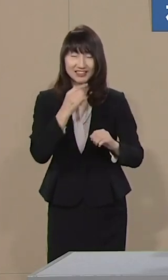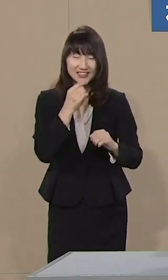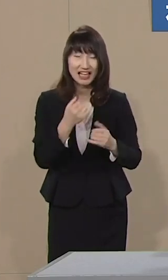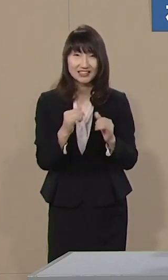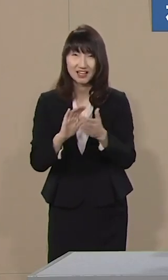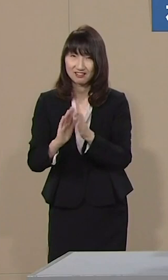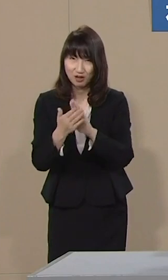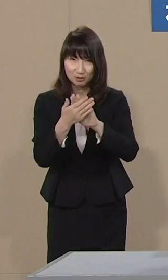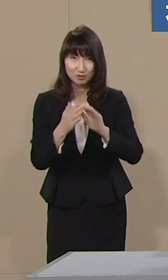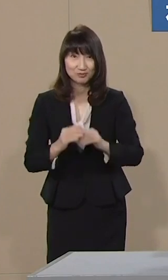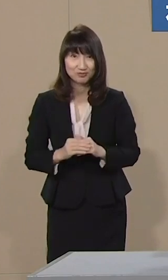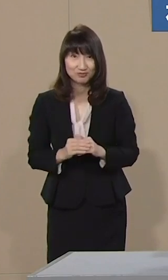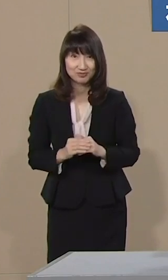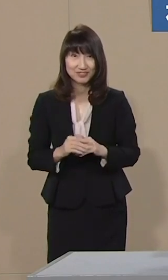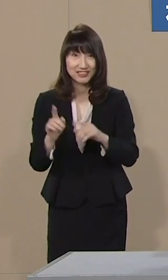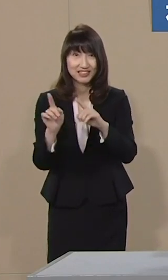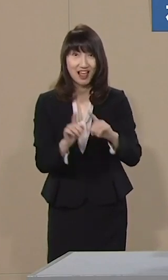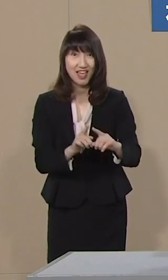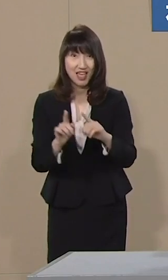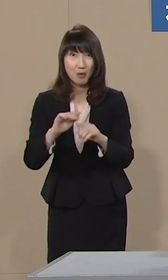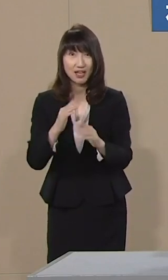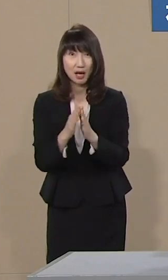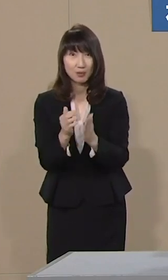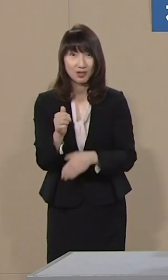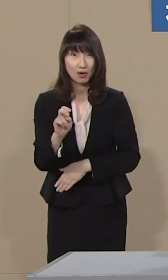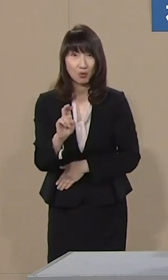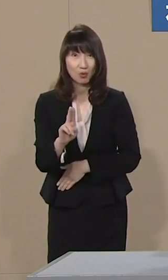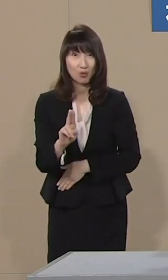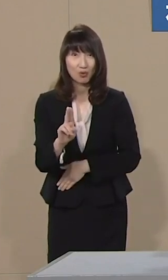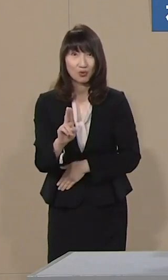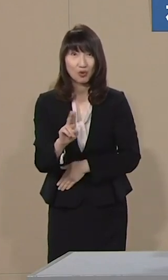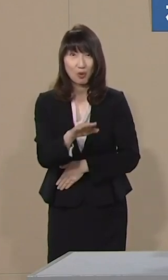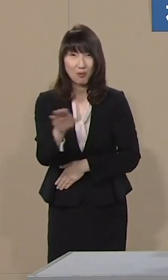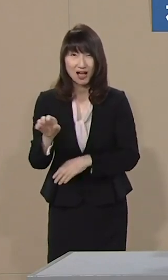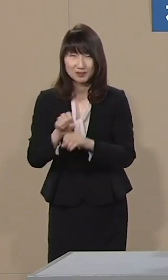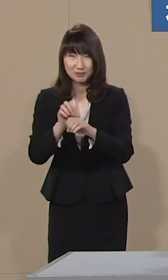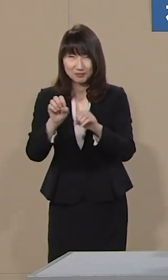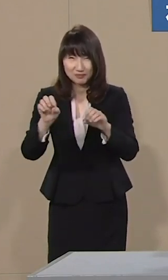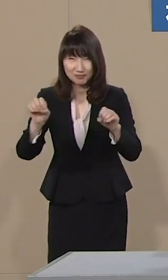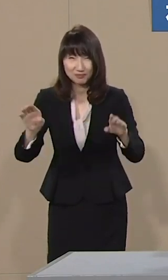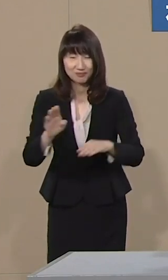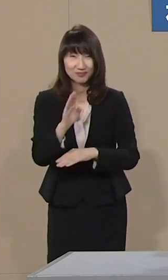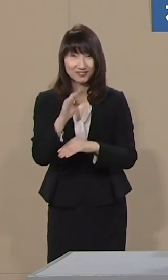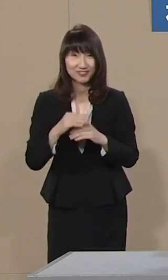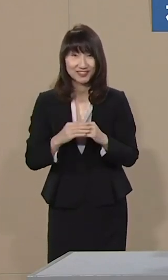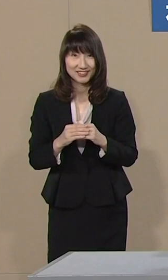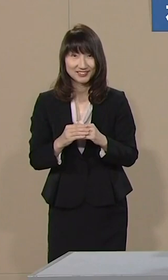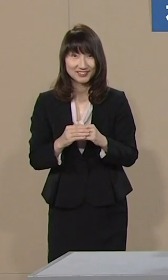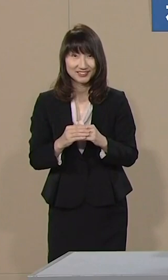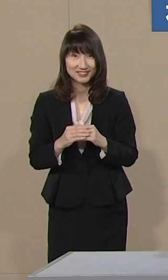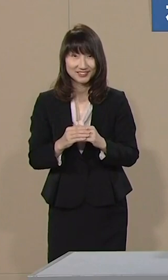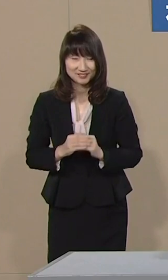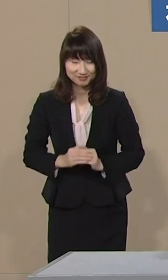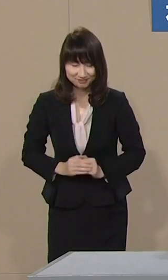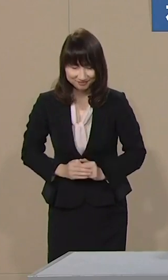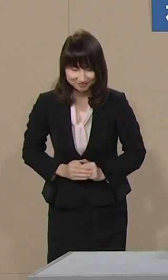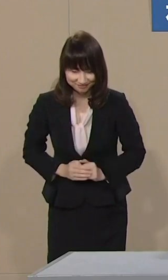社会に転換させる比例は山本太郎と周りにもどうぞ広げてください